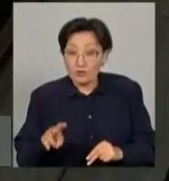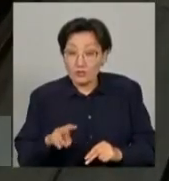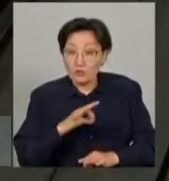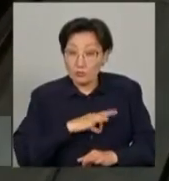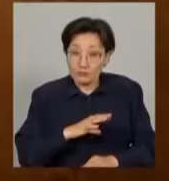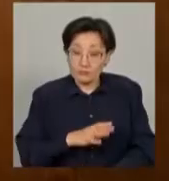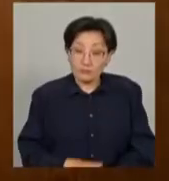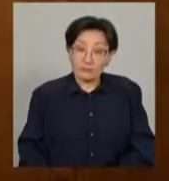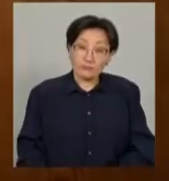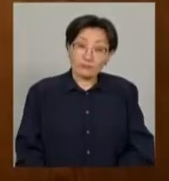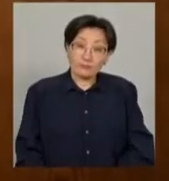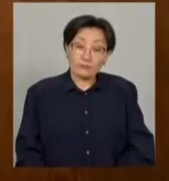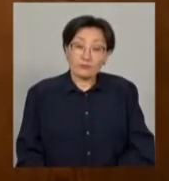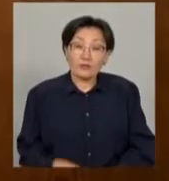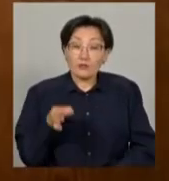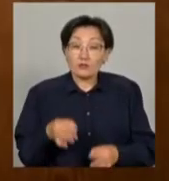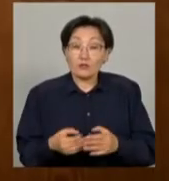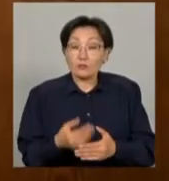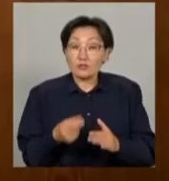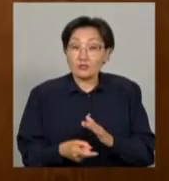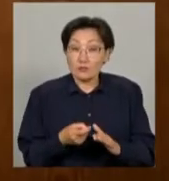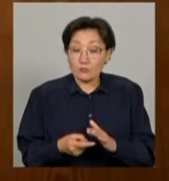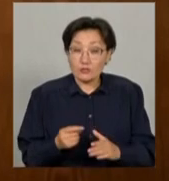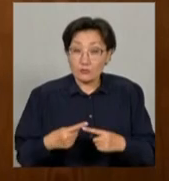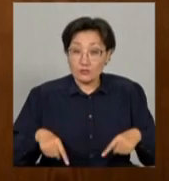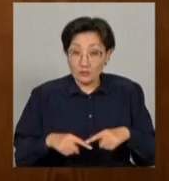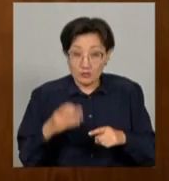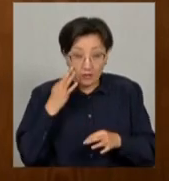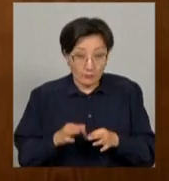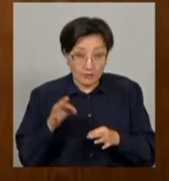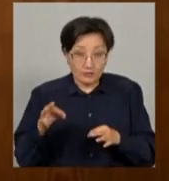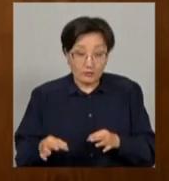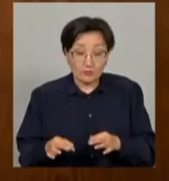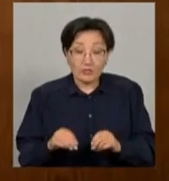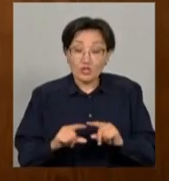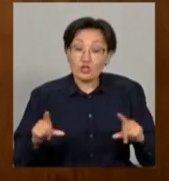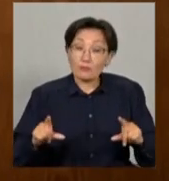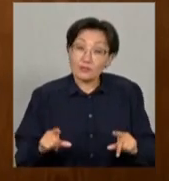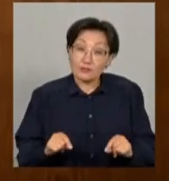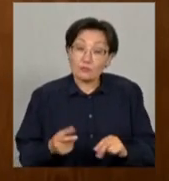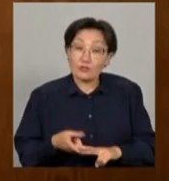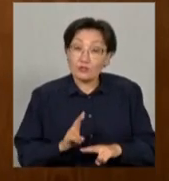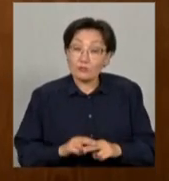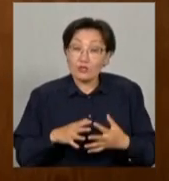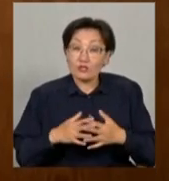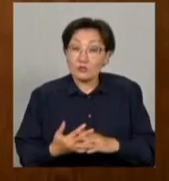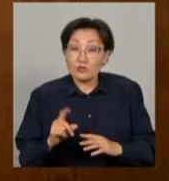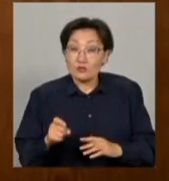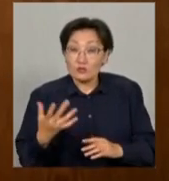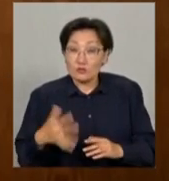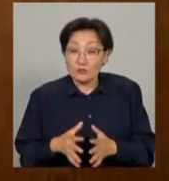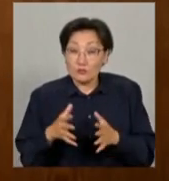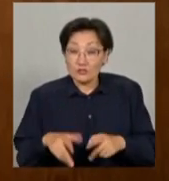екен. Сотқа дейінгі тергеу барысында агенттіктің Алматы облысы бойынша департаменті аталған ауылдардың 150-ден